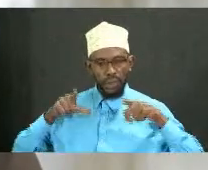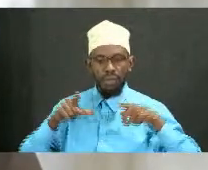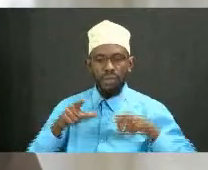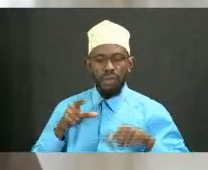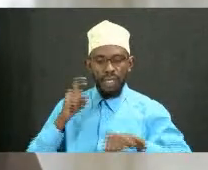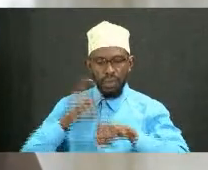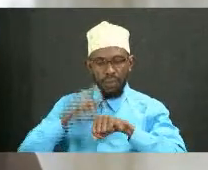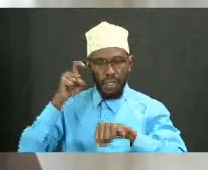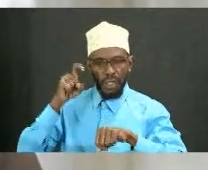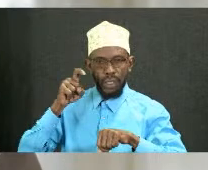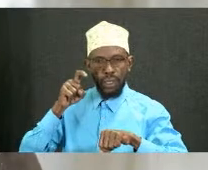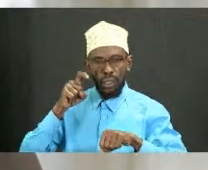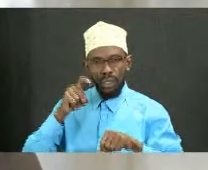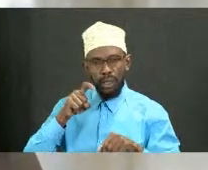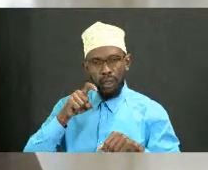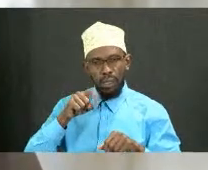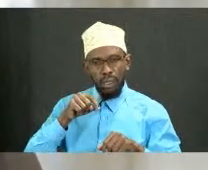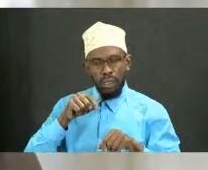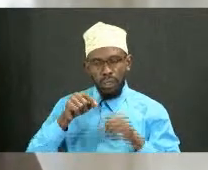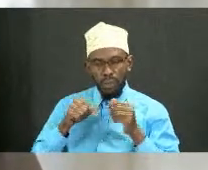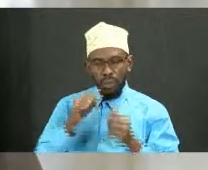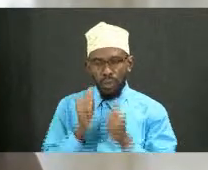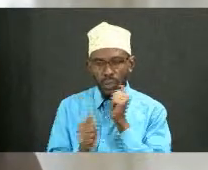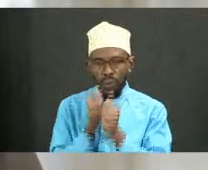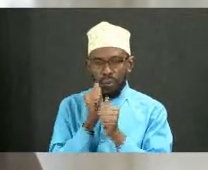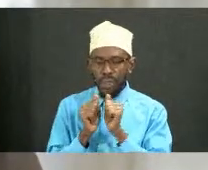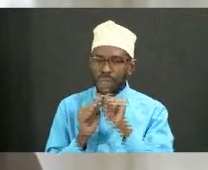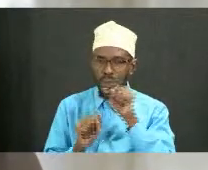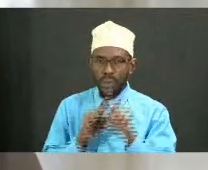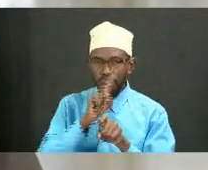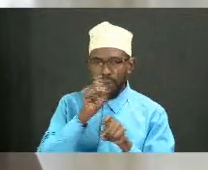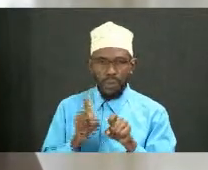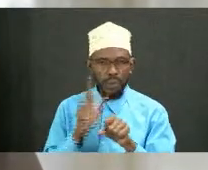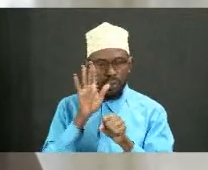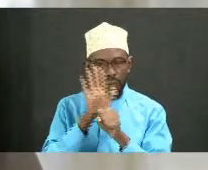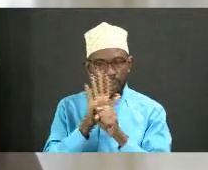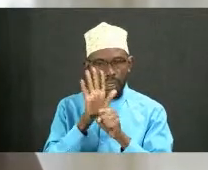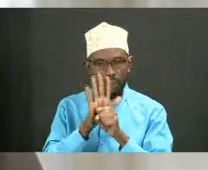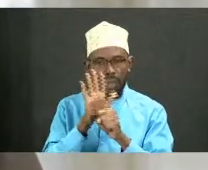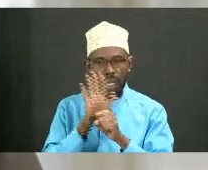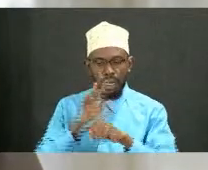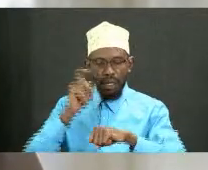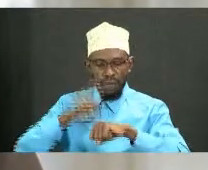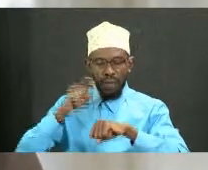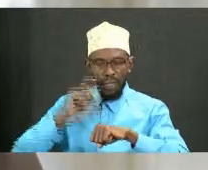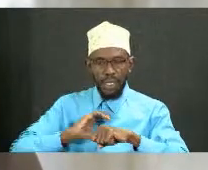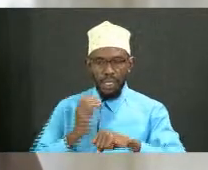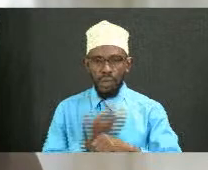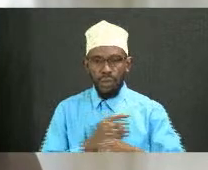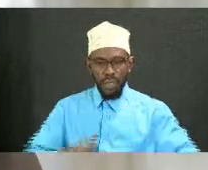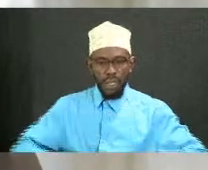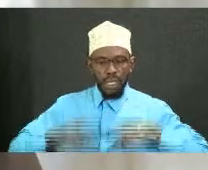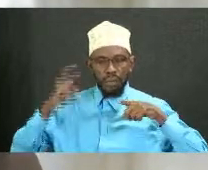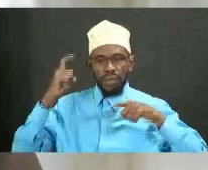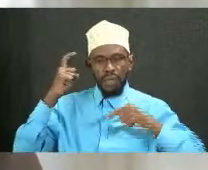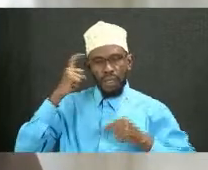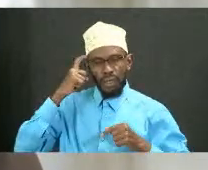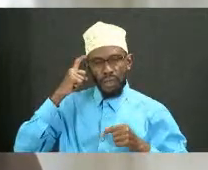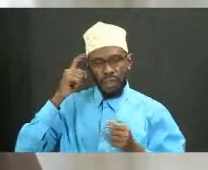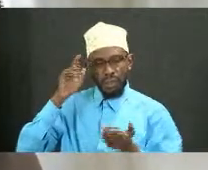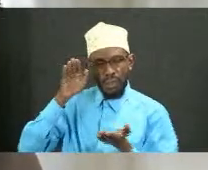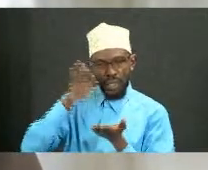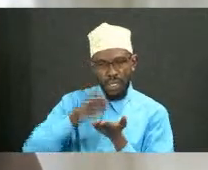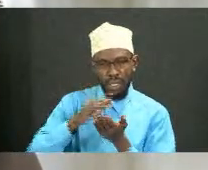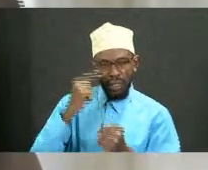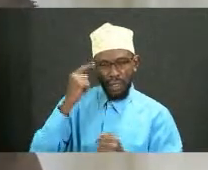affect. Unaangalia? Yeah. So hizi ndizo ambalo maswala mengi ambayo inatuathiri kiafya, na tunafaa turudi